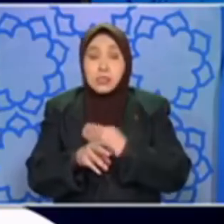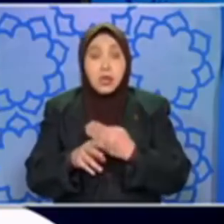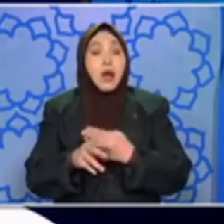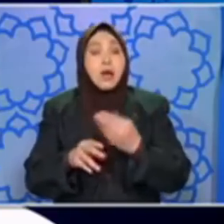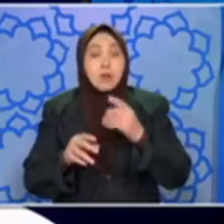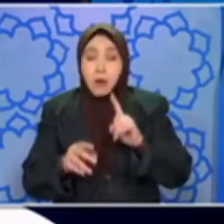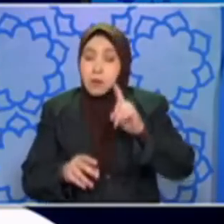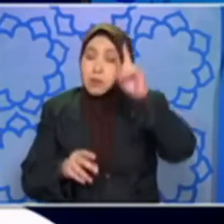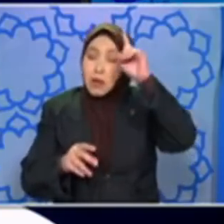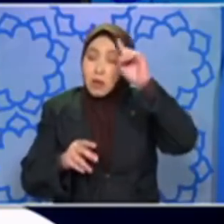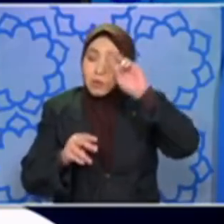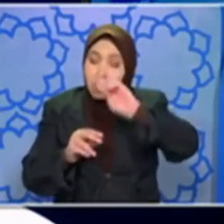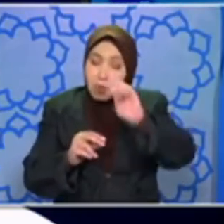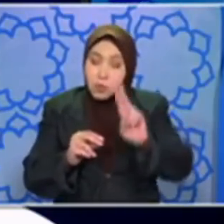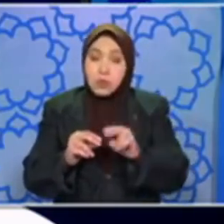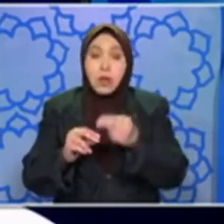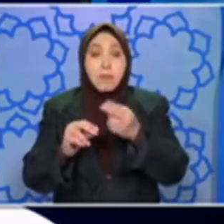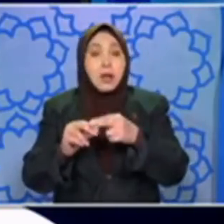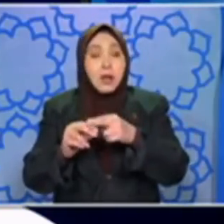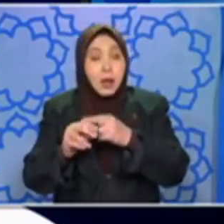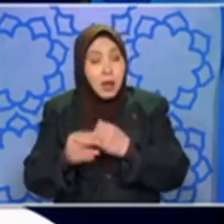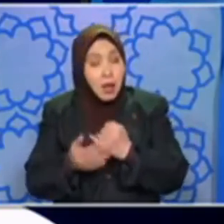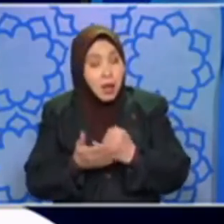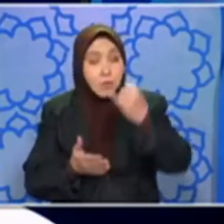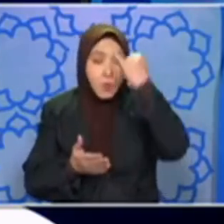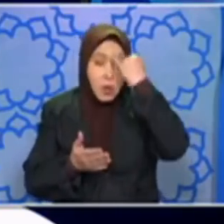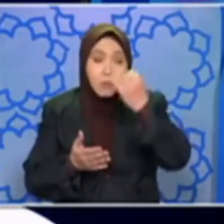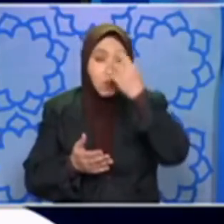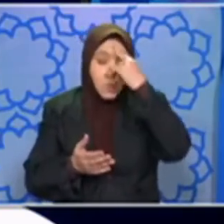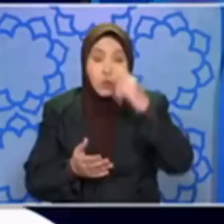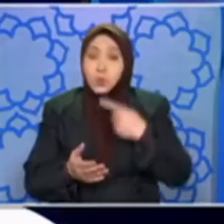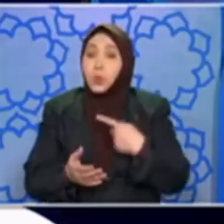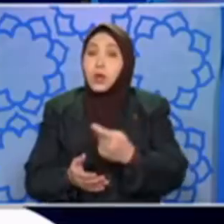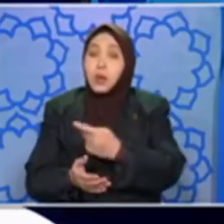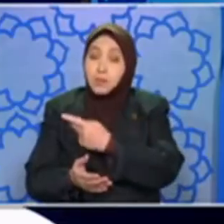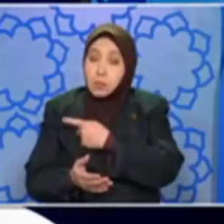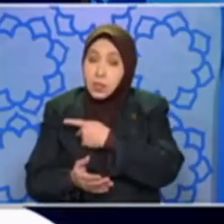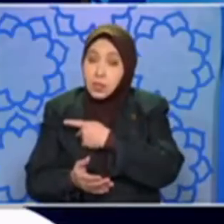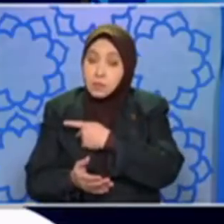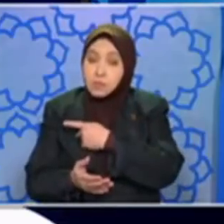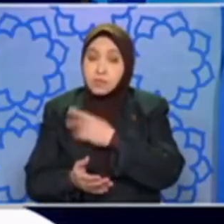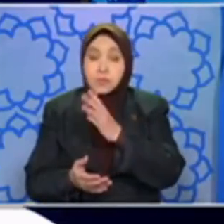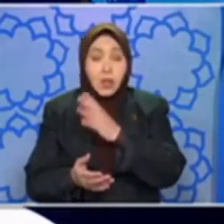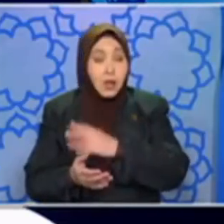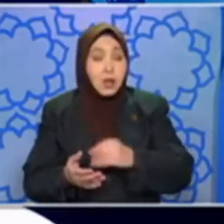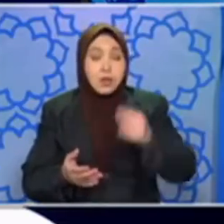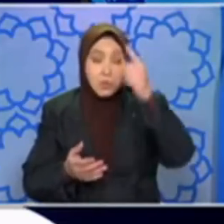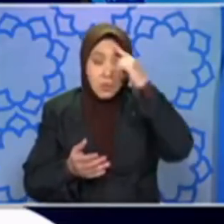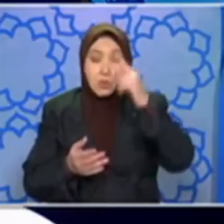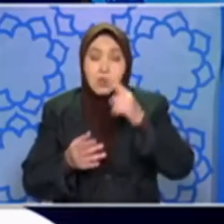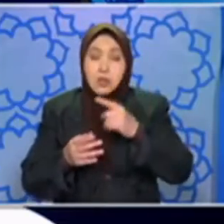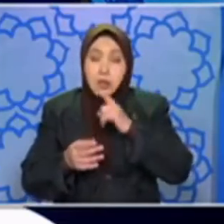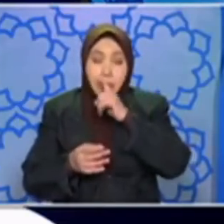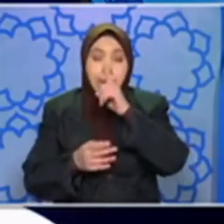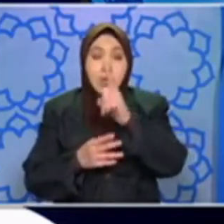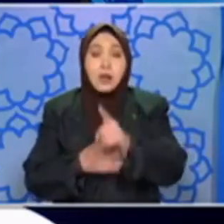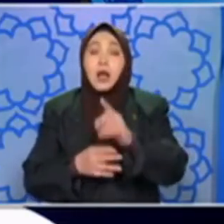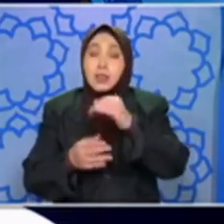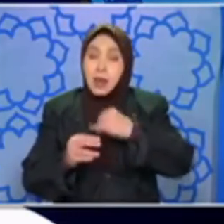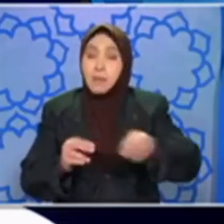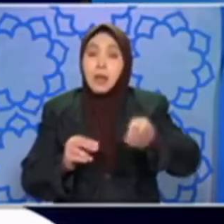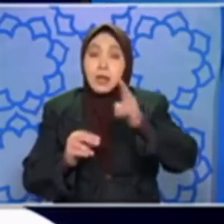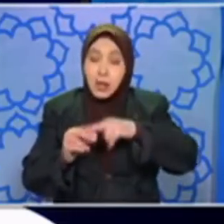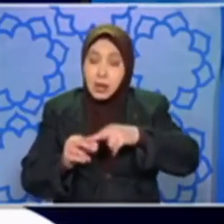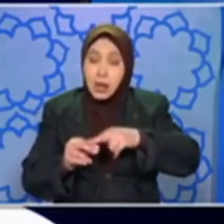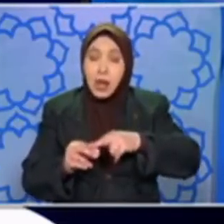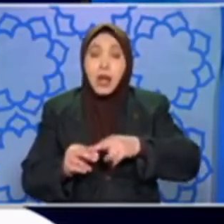ma 'allamtana innaka antal alimul hakim. Rabbi zidni ilma. Moga-moga Allah menambahkan ilmu yang mendekatkan